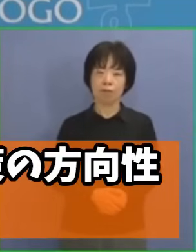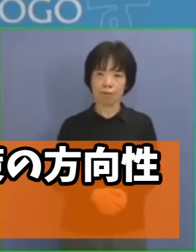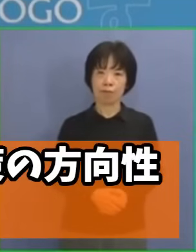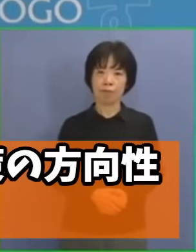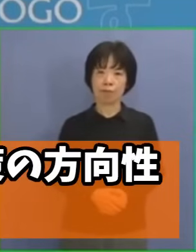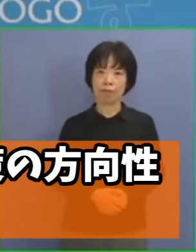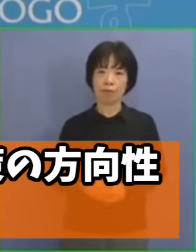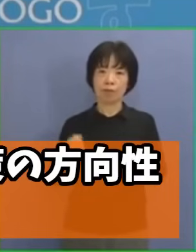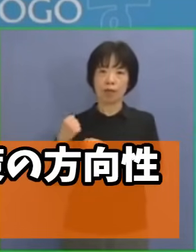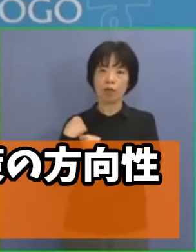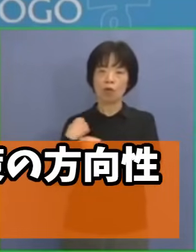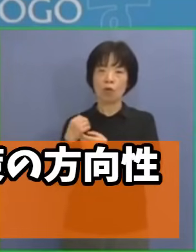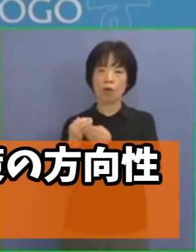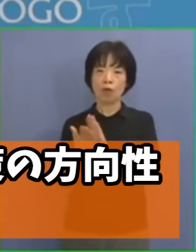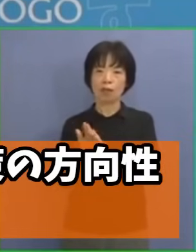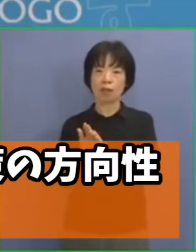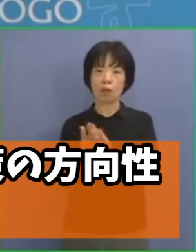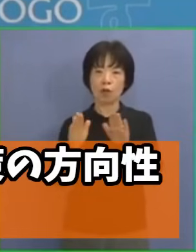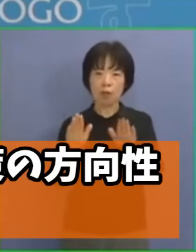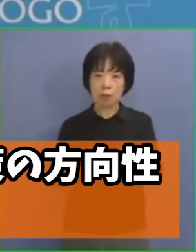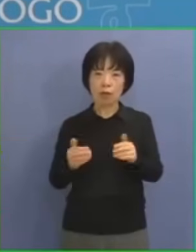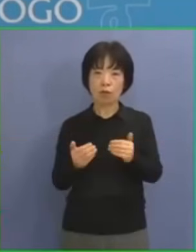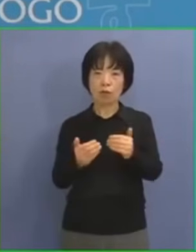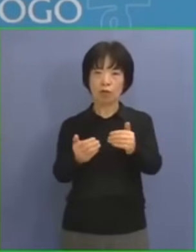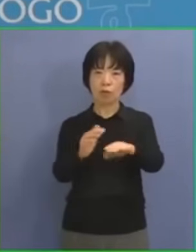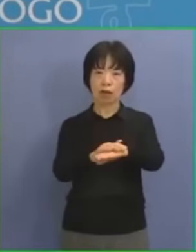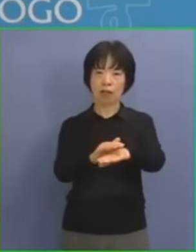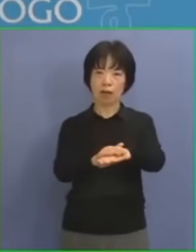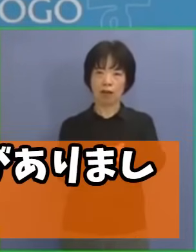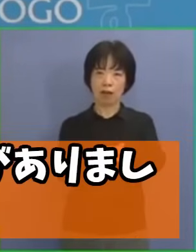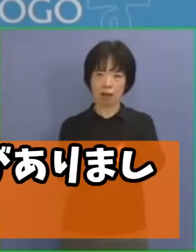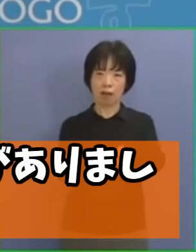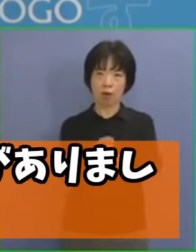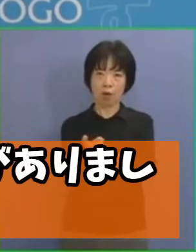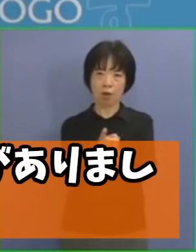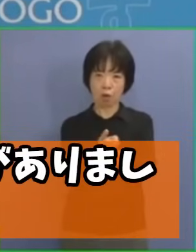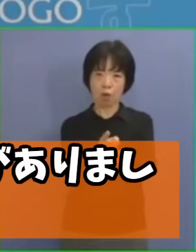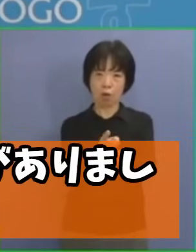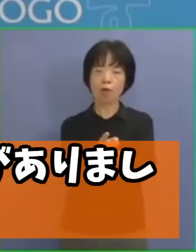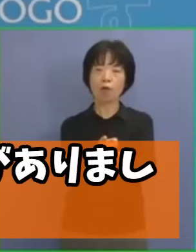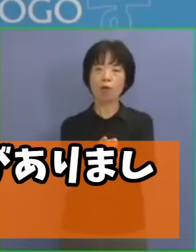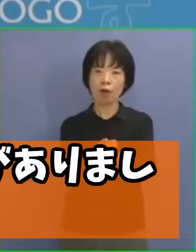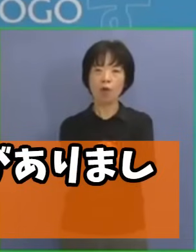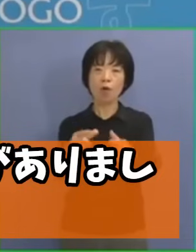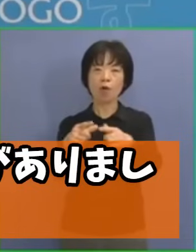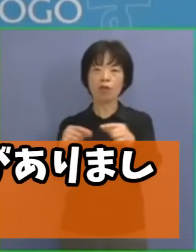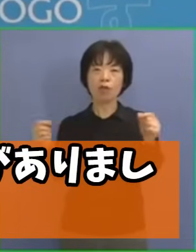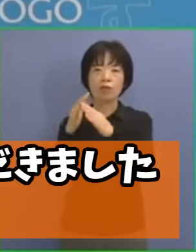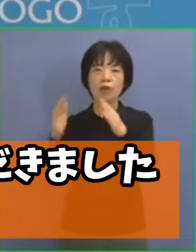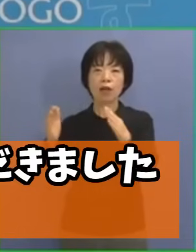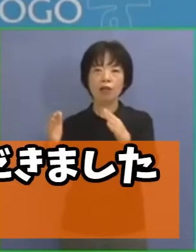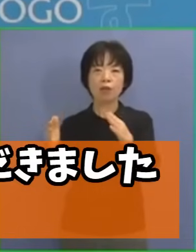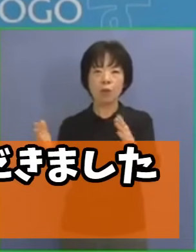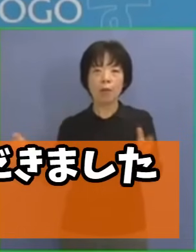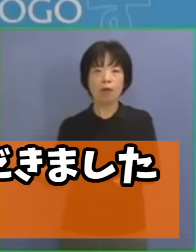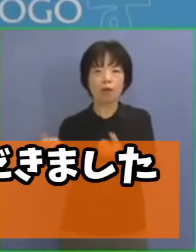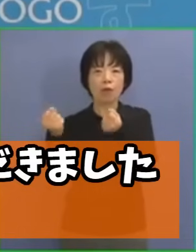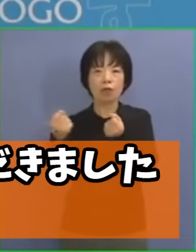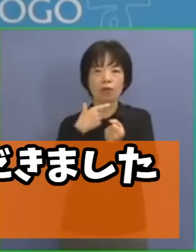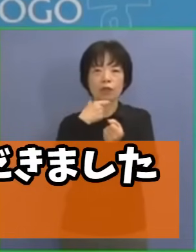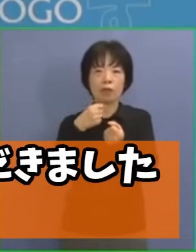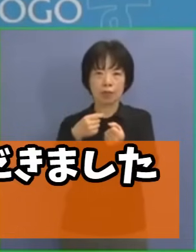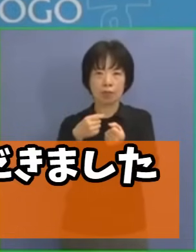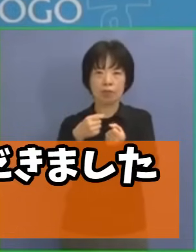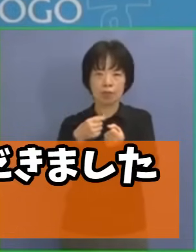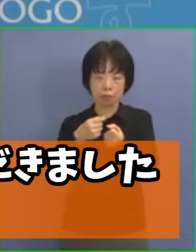がやろうとしている施策のこう方向性とか内容をですね、やっぱ共有していただきしたいという思いがありました。挨拶の中でも触れ